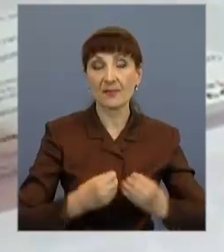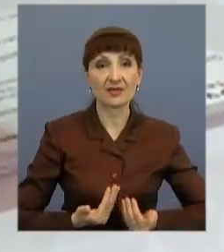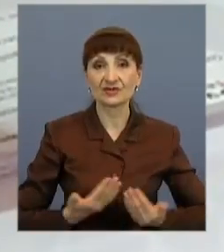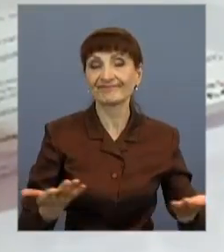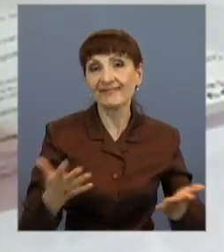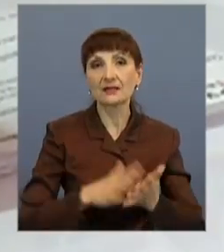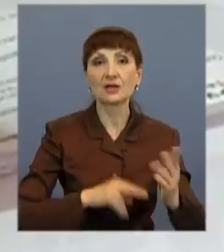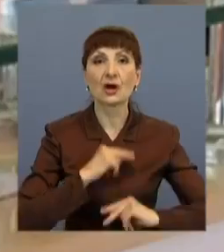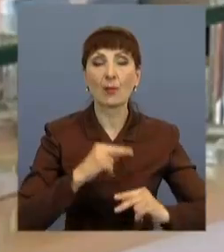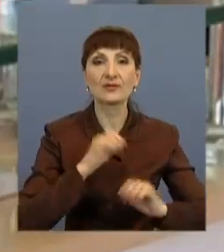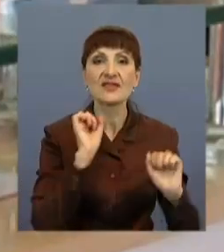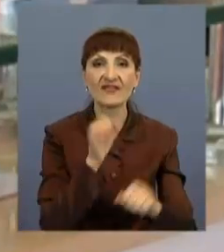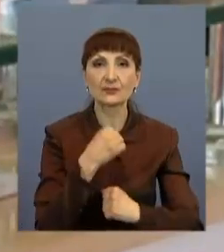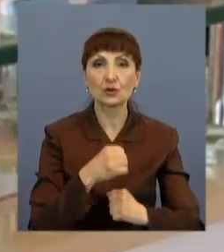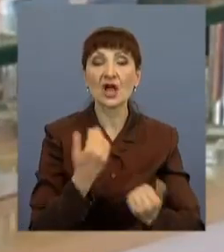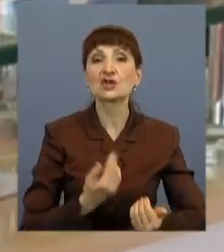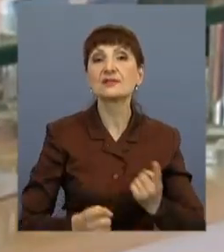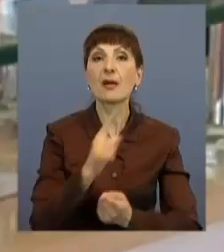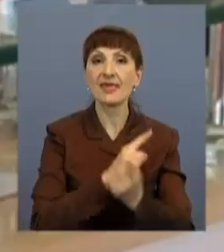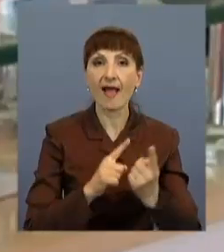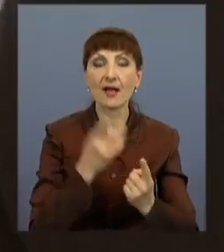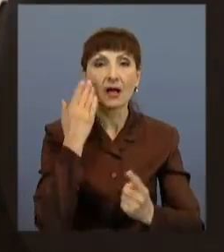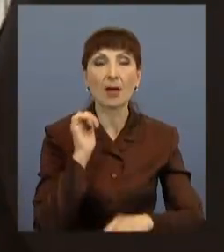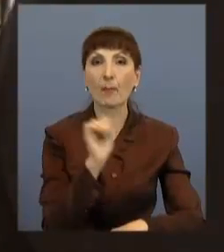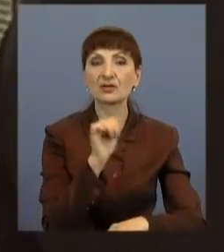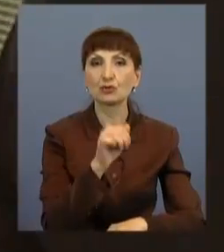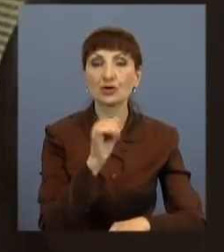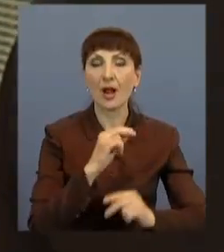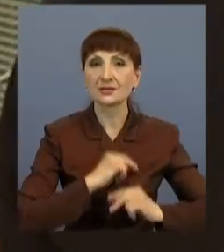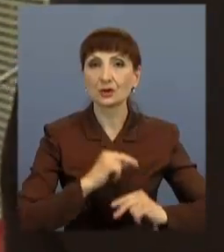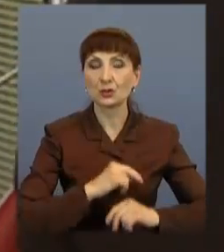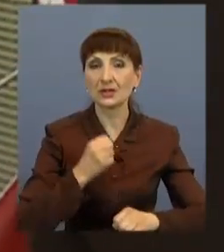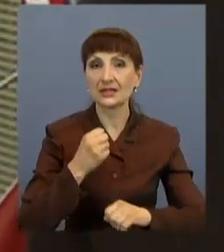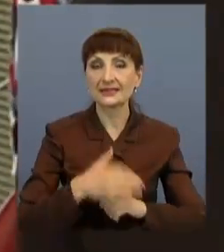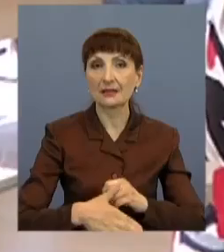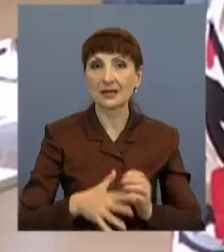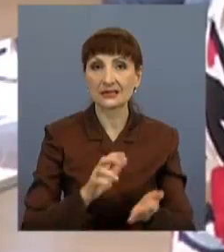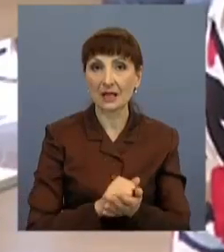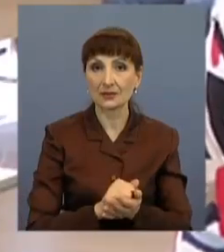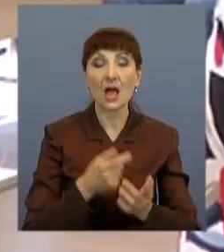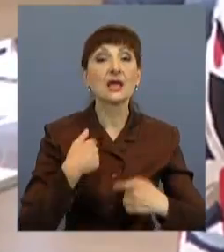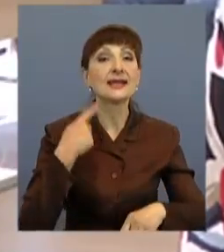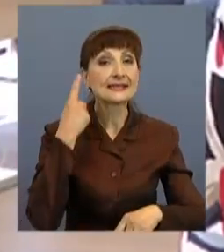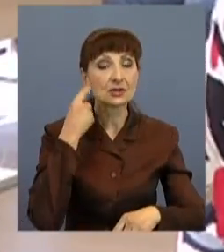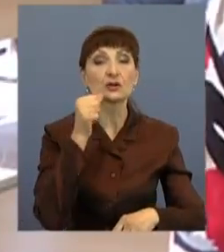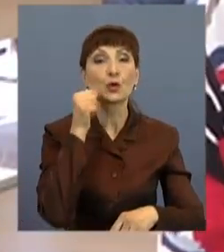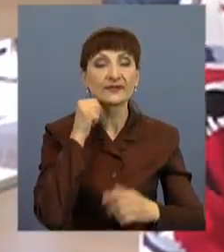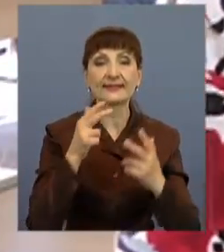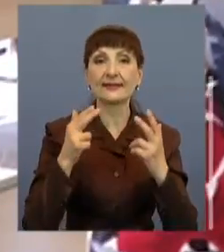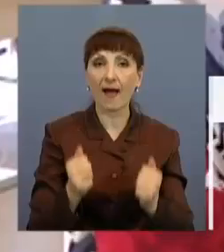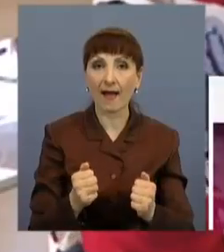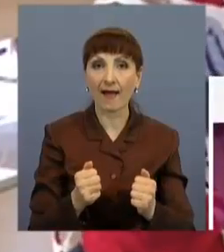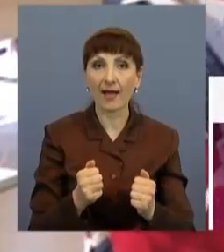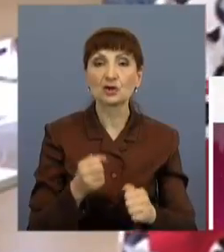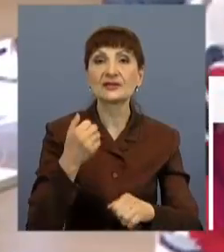построить карьеру. Жизнь женщин поменялась, когда к ним постучали сотрудники центра занятости. Я слышала еще с прошлого года, что до